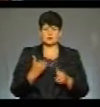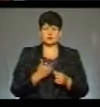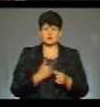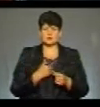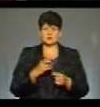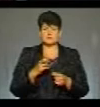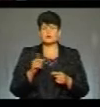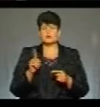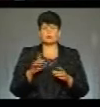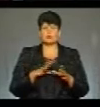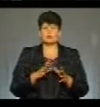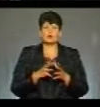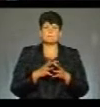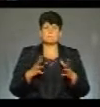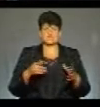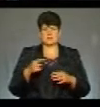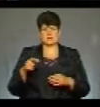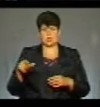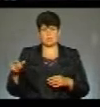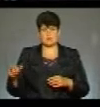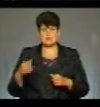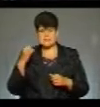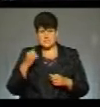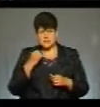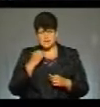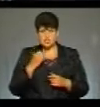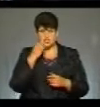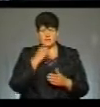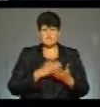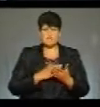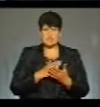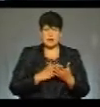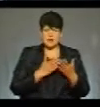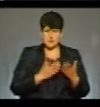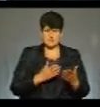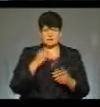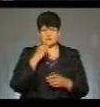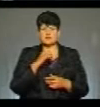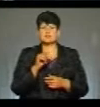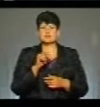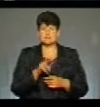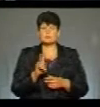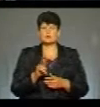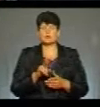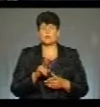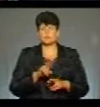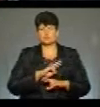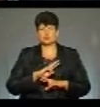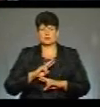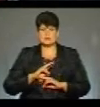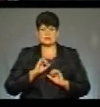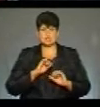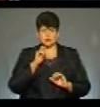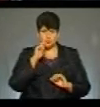щоб було, звичайно, більше тернополян, бо це завдячуючи ветеранам, завдячуючи тим, хто поліг, захищаючи